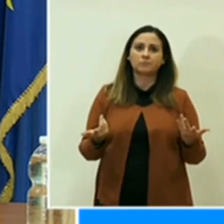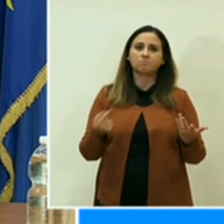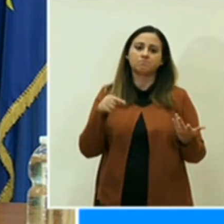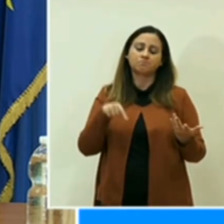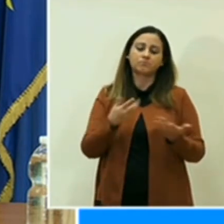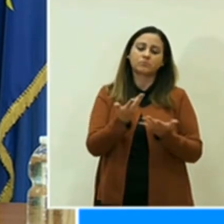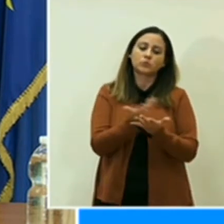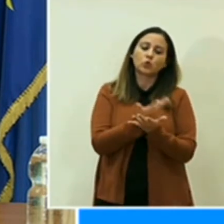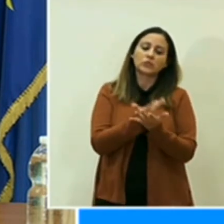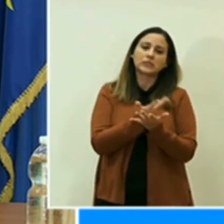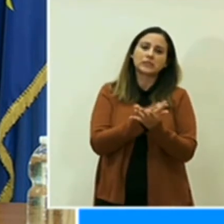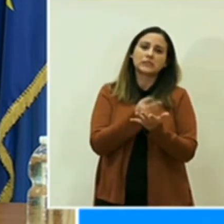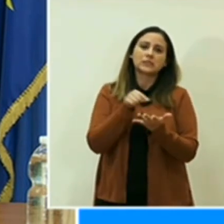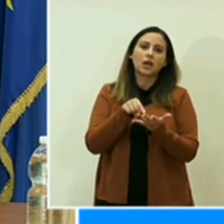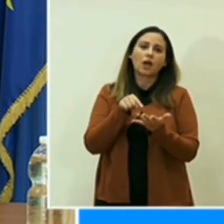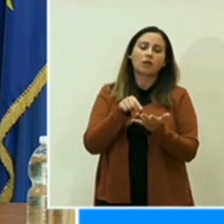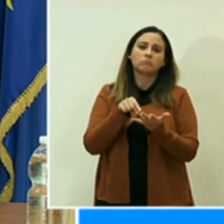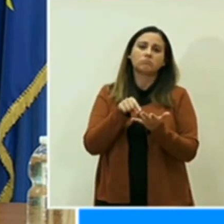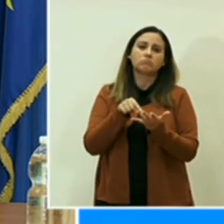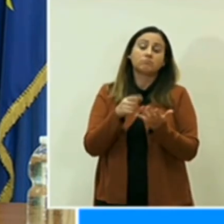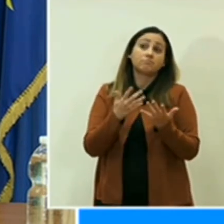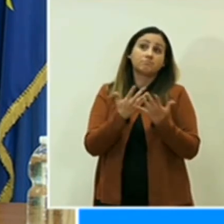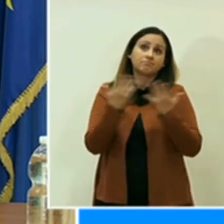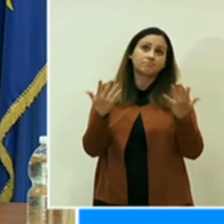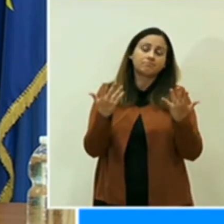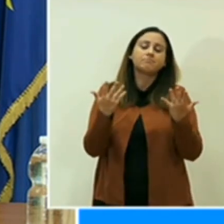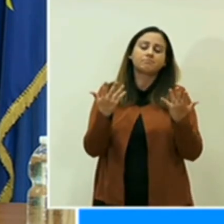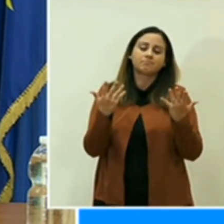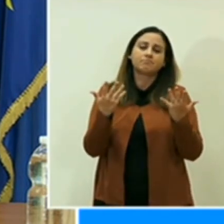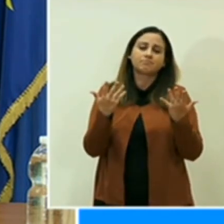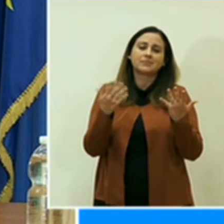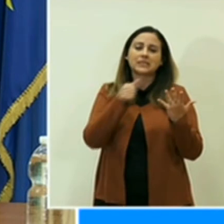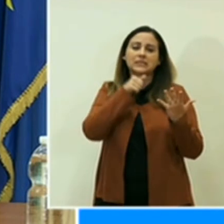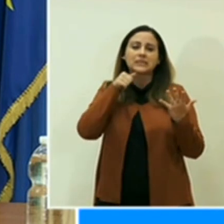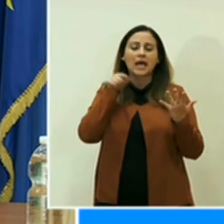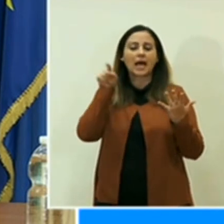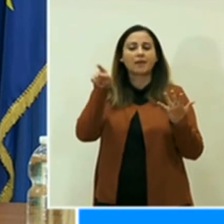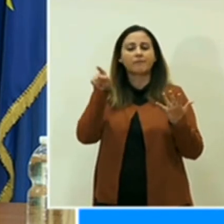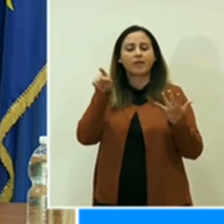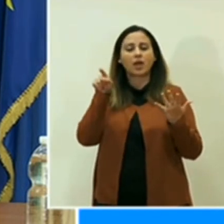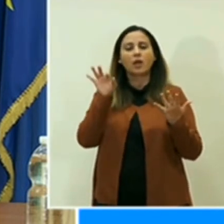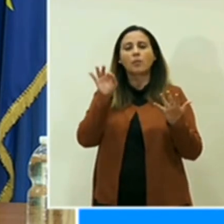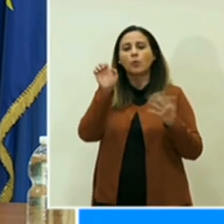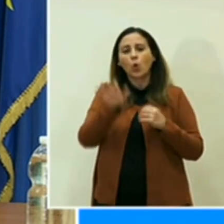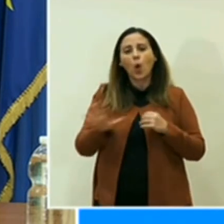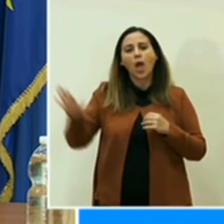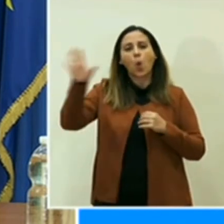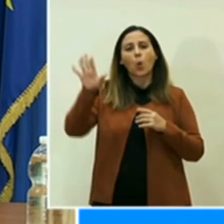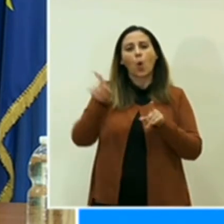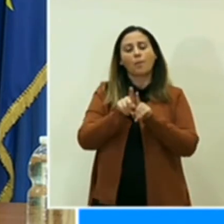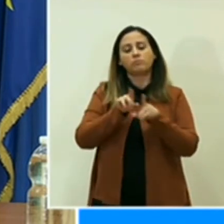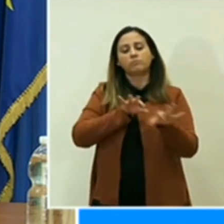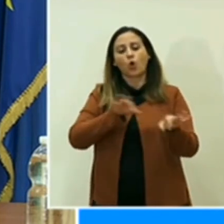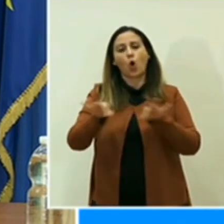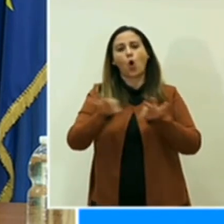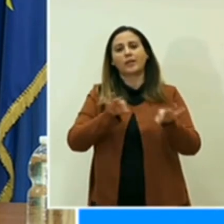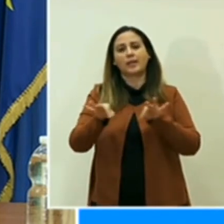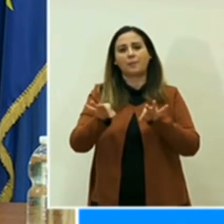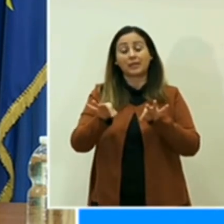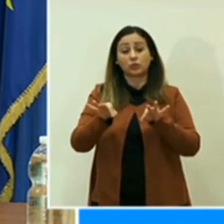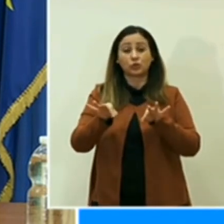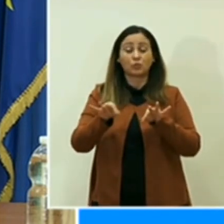che evidentemente c'è bisogno di un coordinamento europeo, quanto mai, perché se